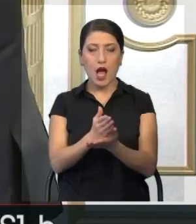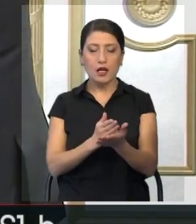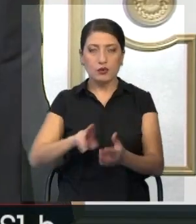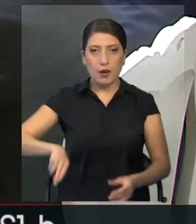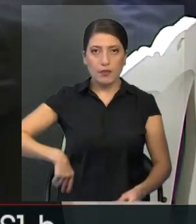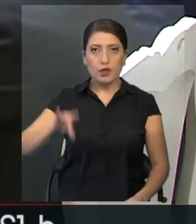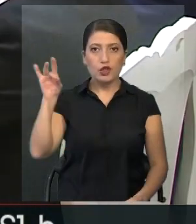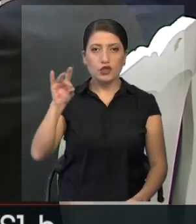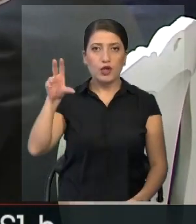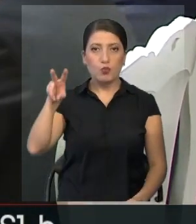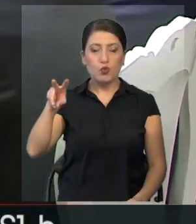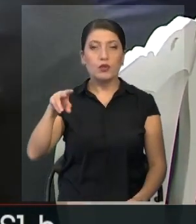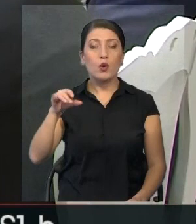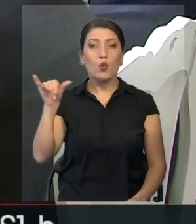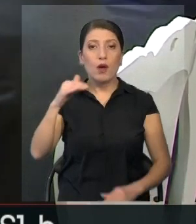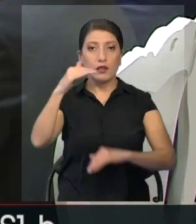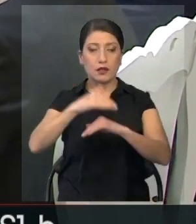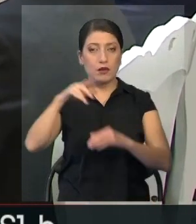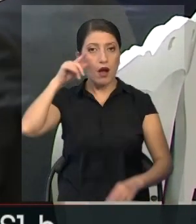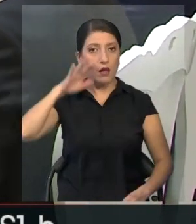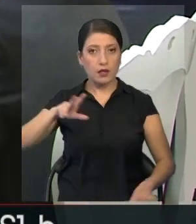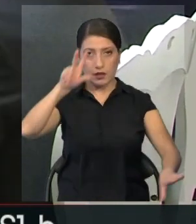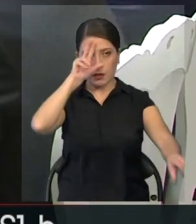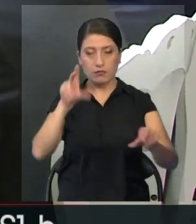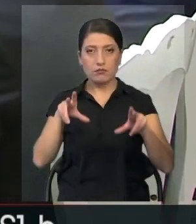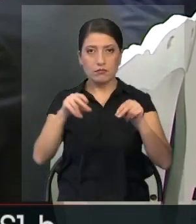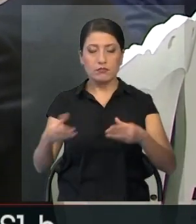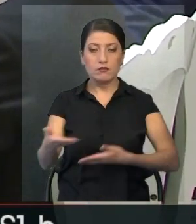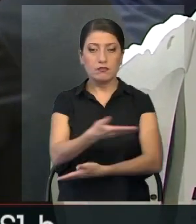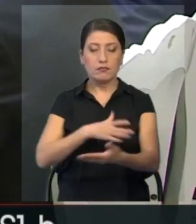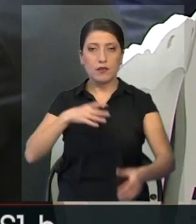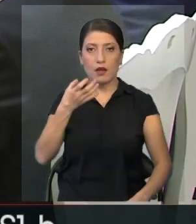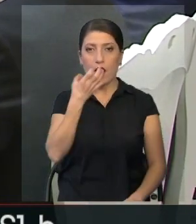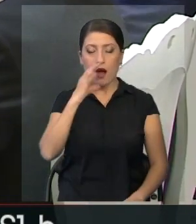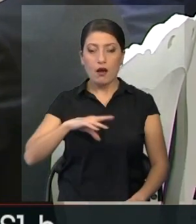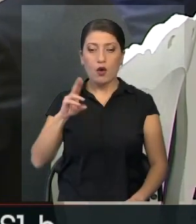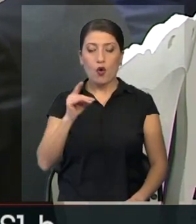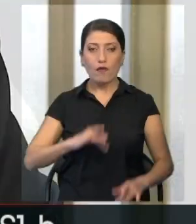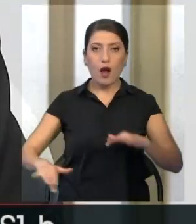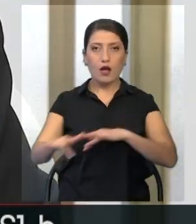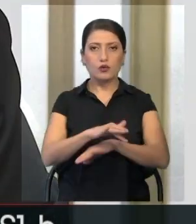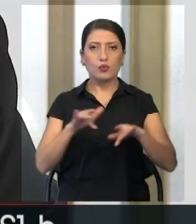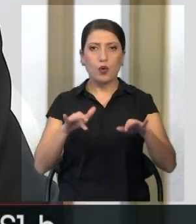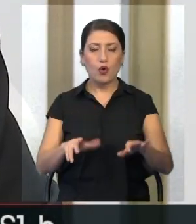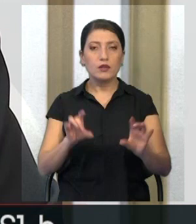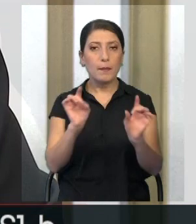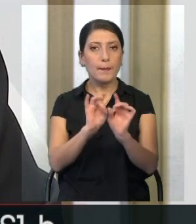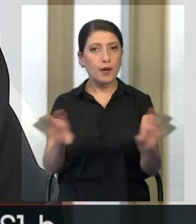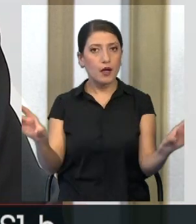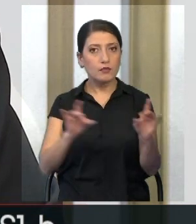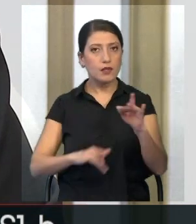Մուրը։ Ուրբաթ երեկոյան ըստ Հայաստանի կառավարության նրանք քննարկել են Հարավային Կովկասում տեղի ունեցող գործընթացները, անդրադարձել